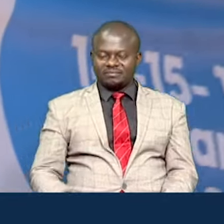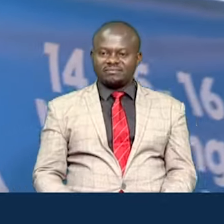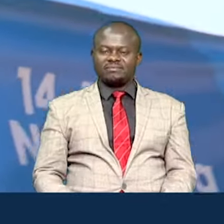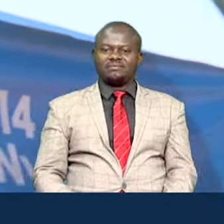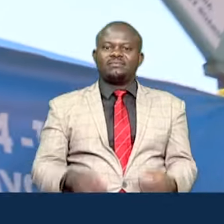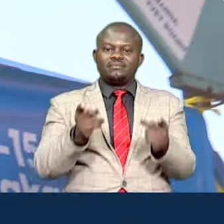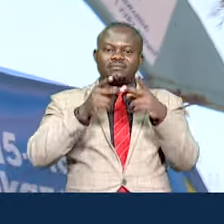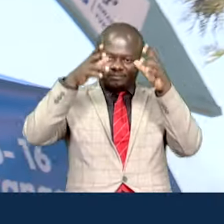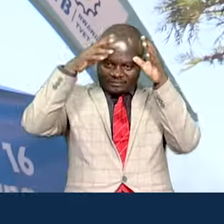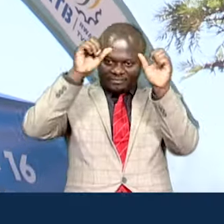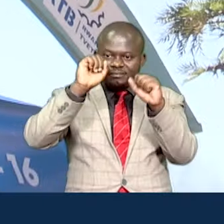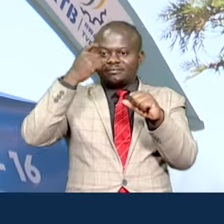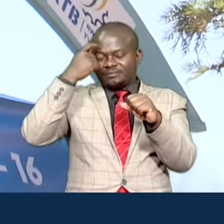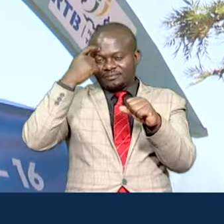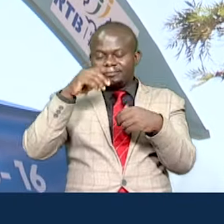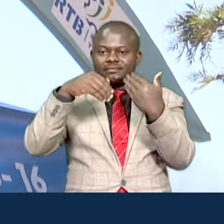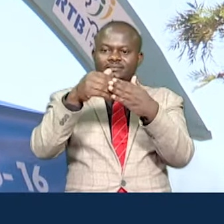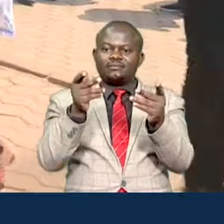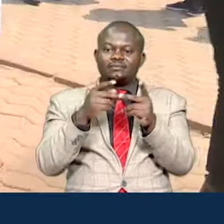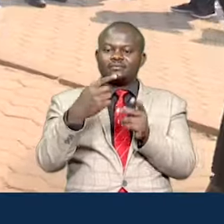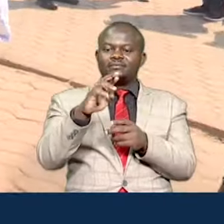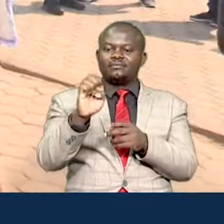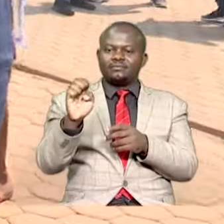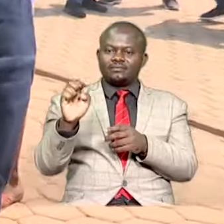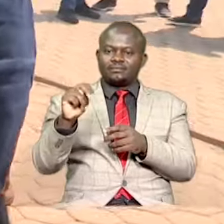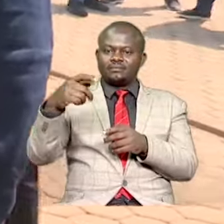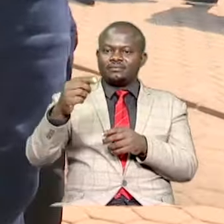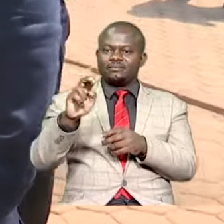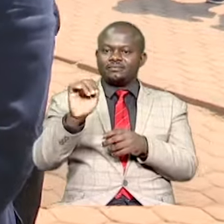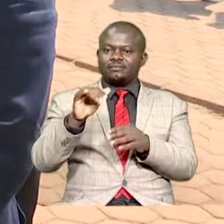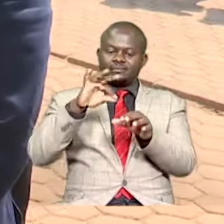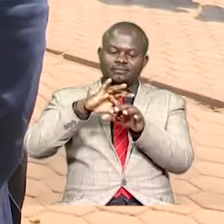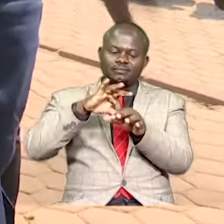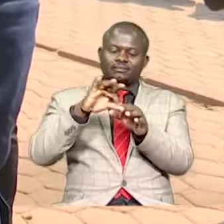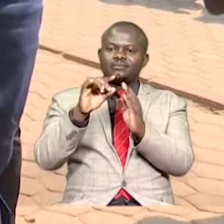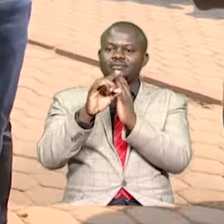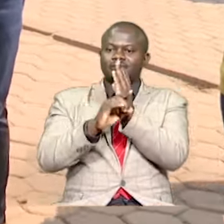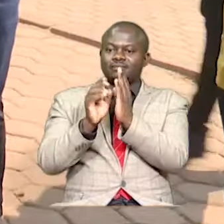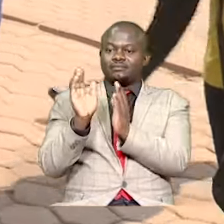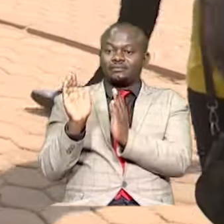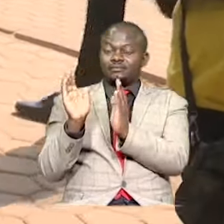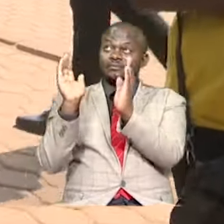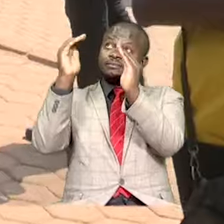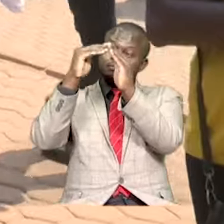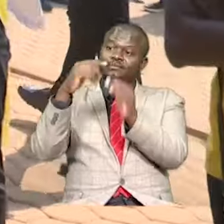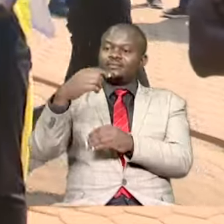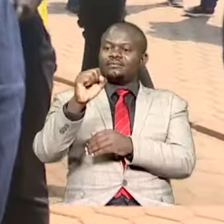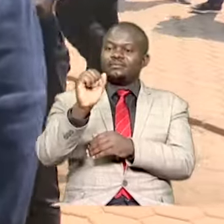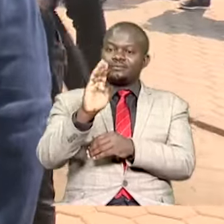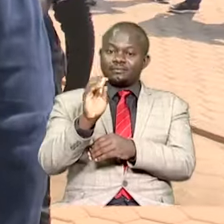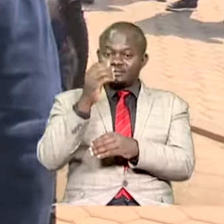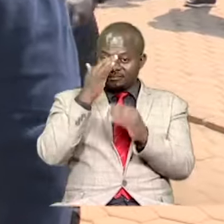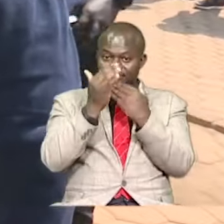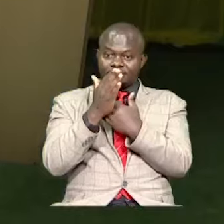Umukandida ku mwanya w'umukuru w'igihugu watanzwe n'ishyaka Green Party nawe yatoreye mu karere ka Gasabo. Saa yine za mu gitondo nibwo uyu mukandida